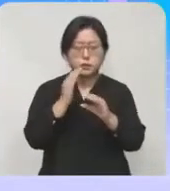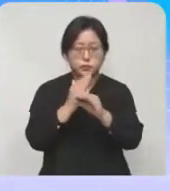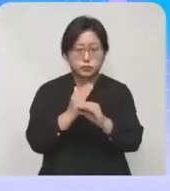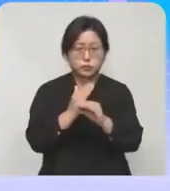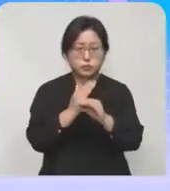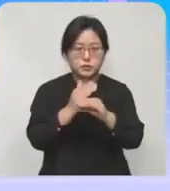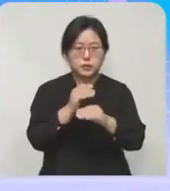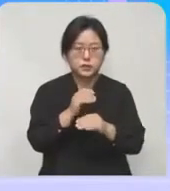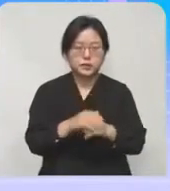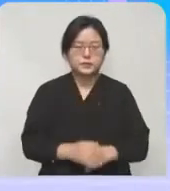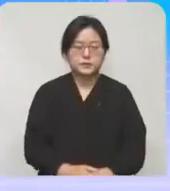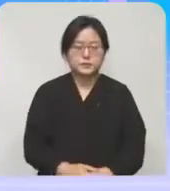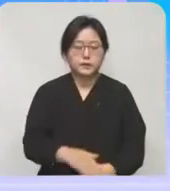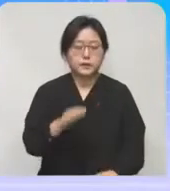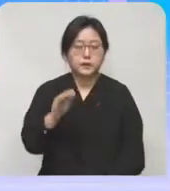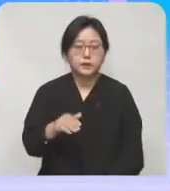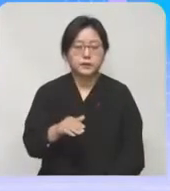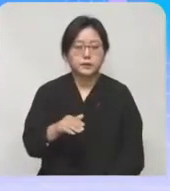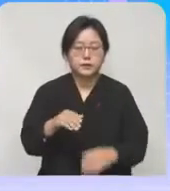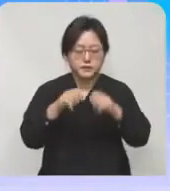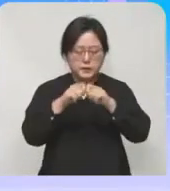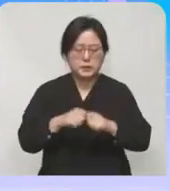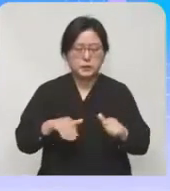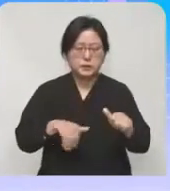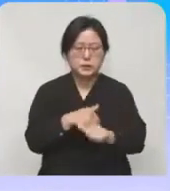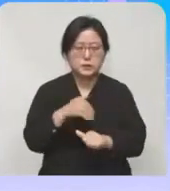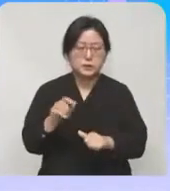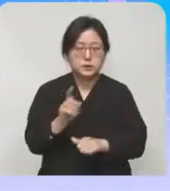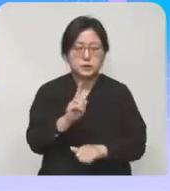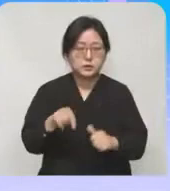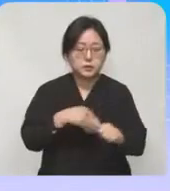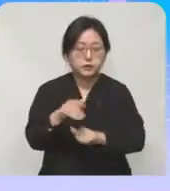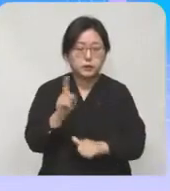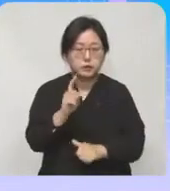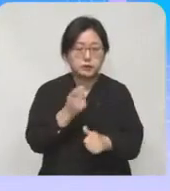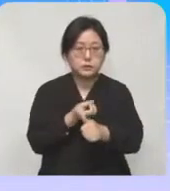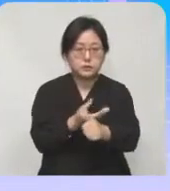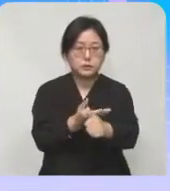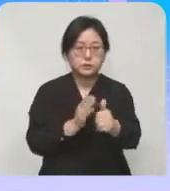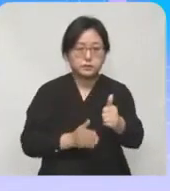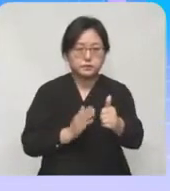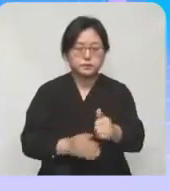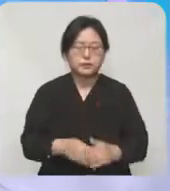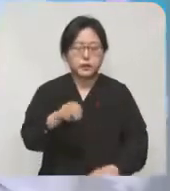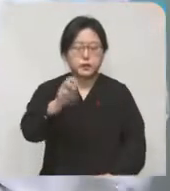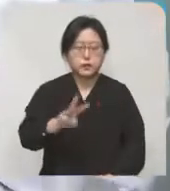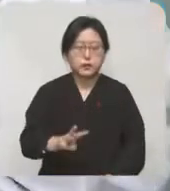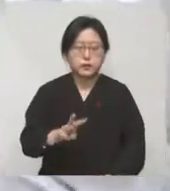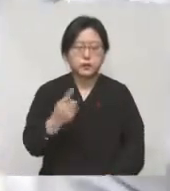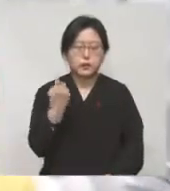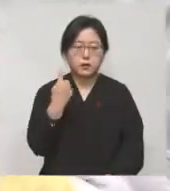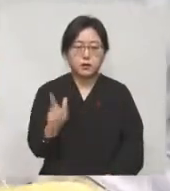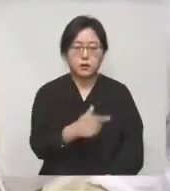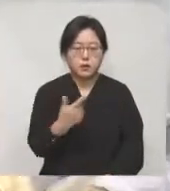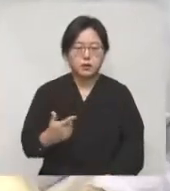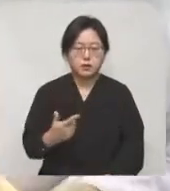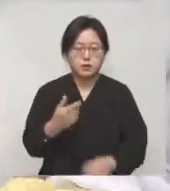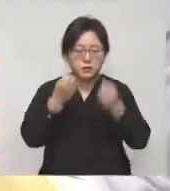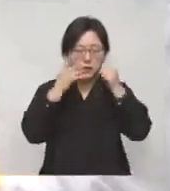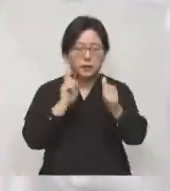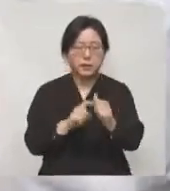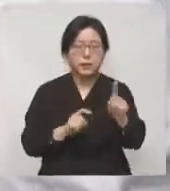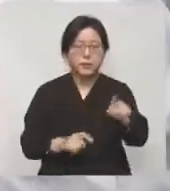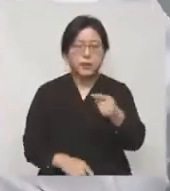연결합니다 이순용 기자 자세한 소식 전해주시죠 네 우선 광주에서는 어제 하루 휴학중인 자